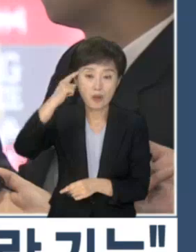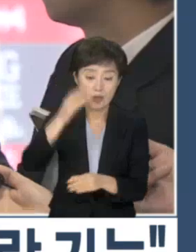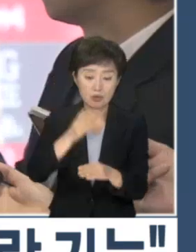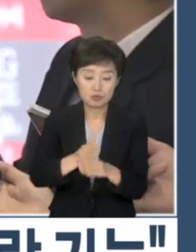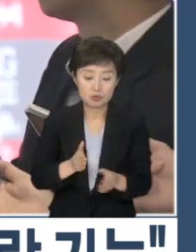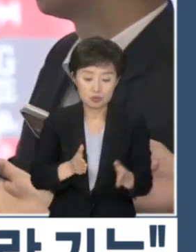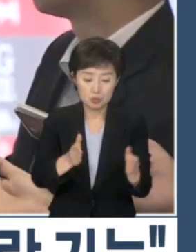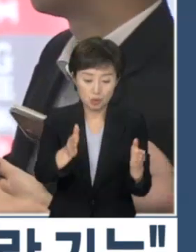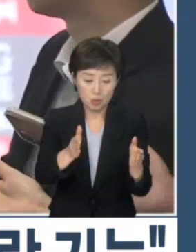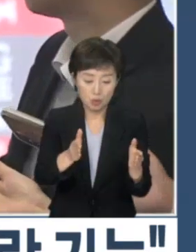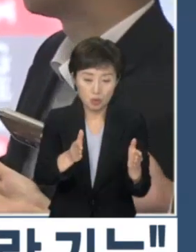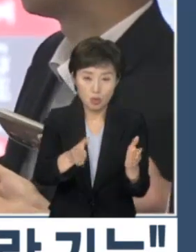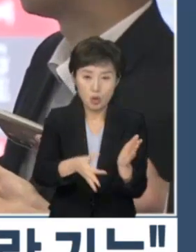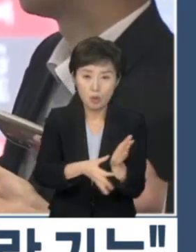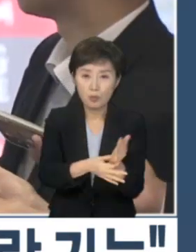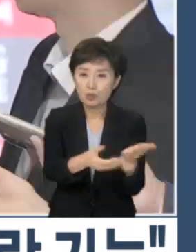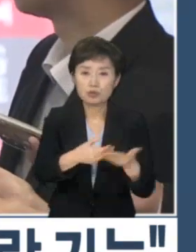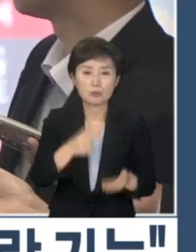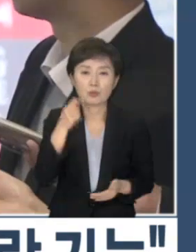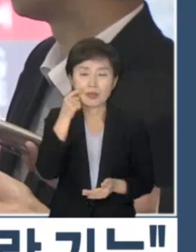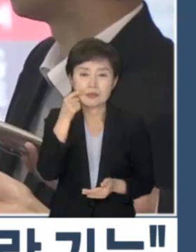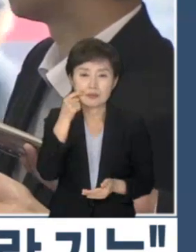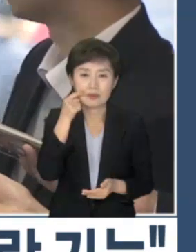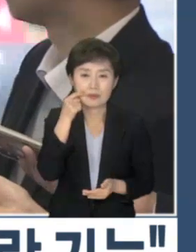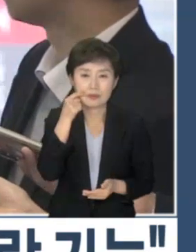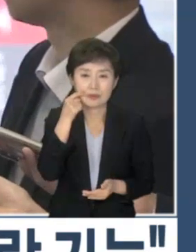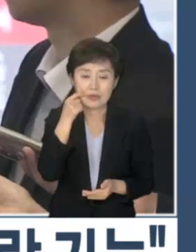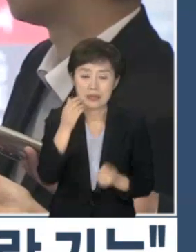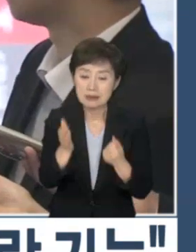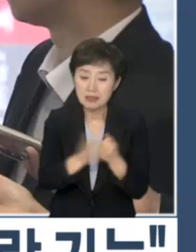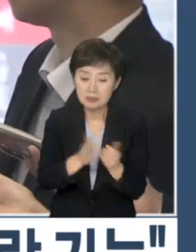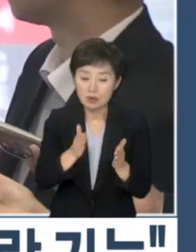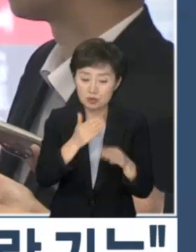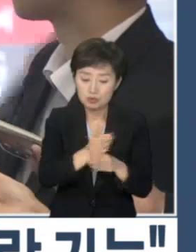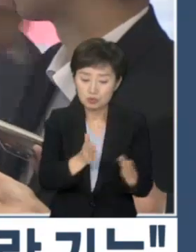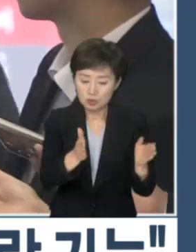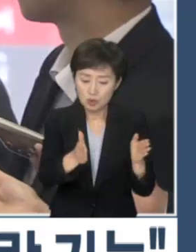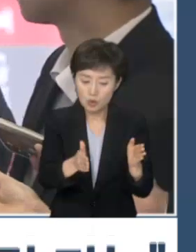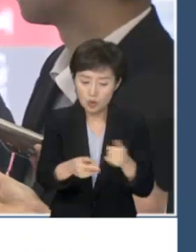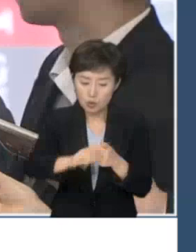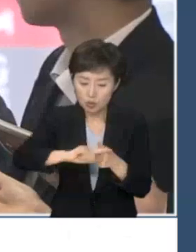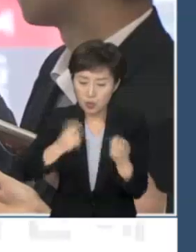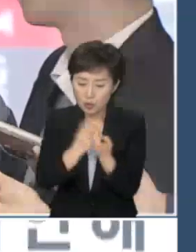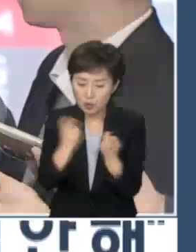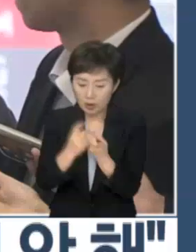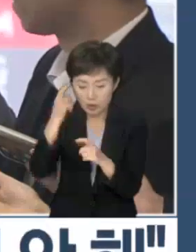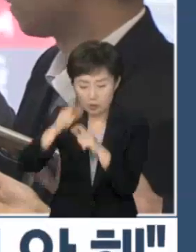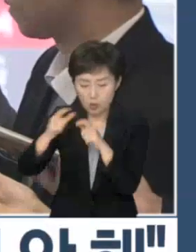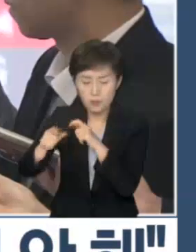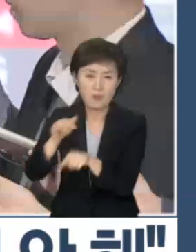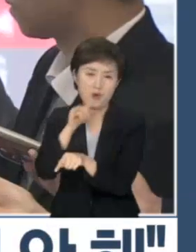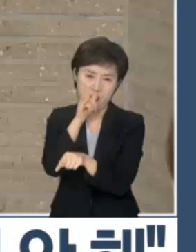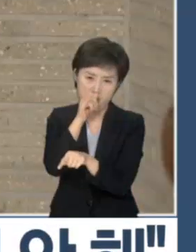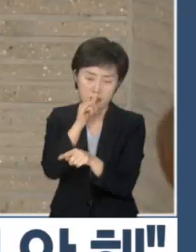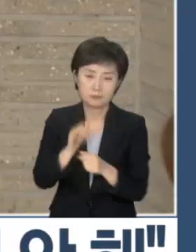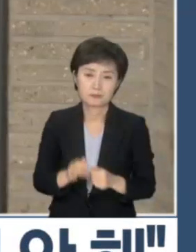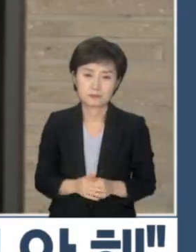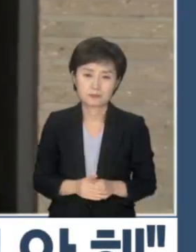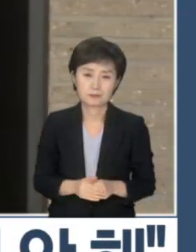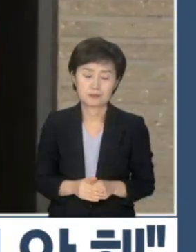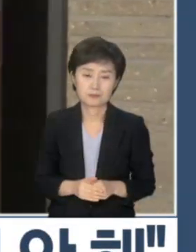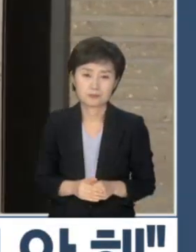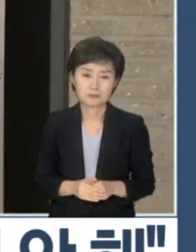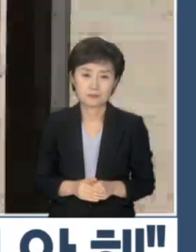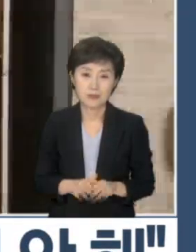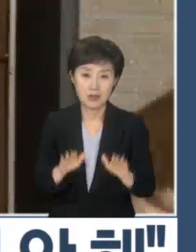이탈한 그런 상황이기 때문에 중도층을 어떻게 흡수하느냐 그런 부분에 굉장히 이제 초점을 맞춰야 되기 때문에 아마